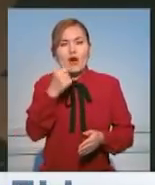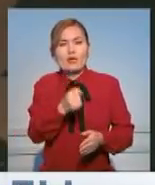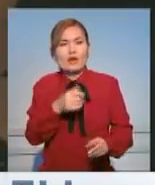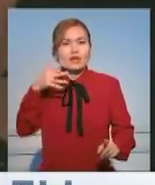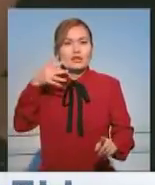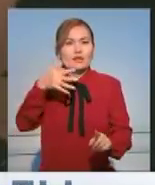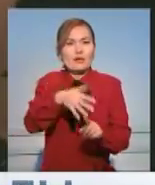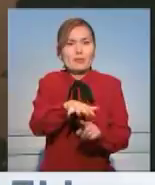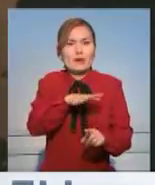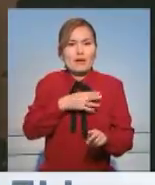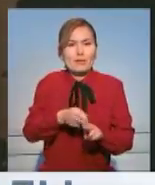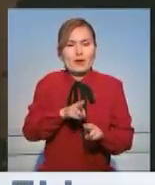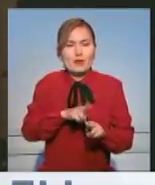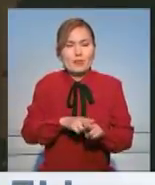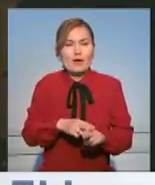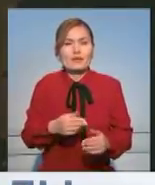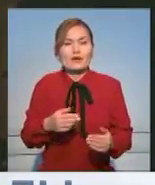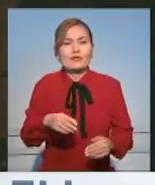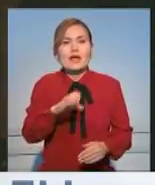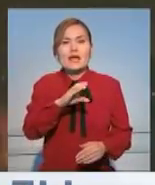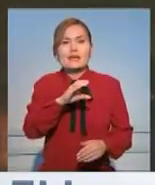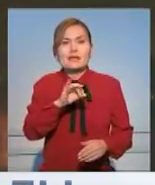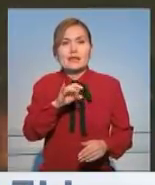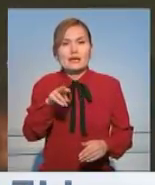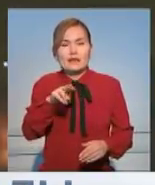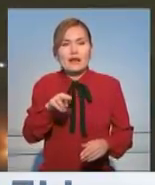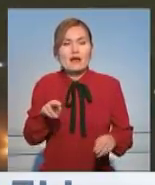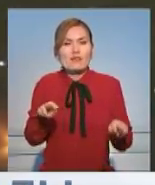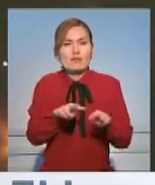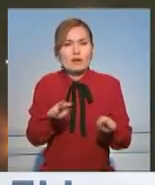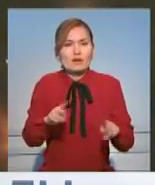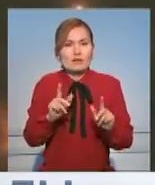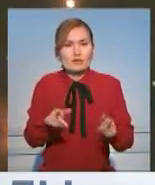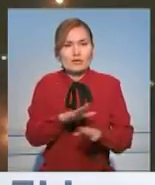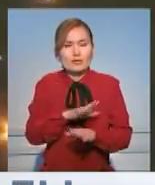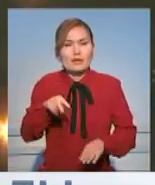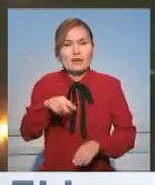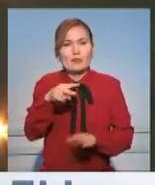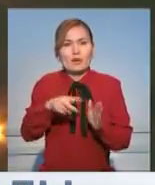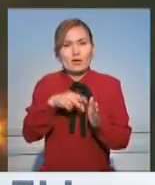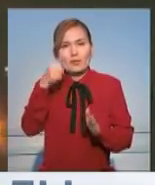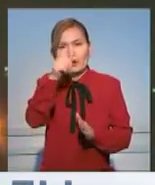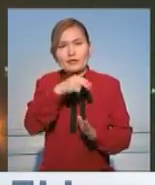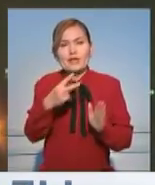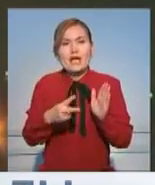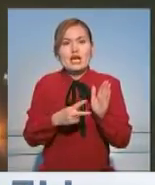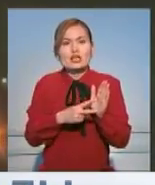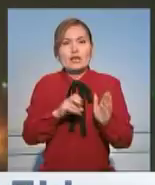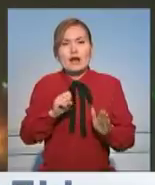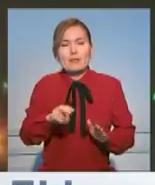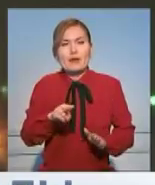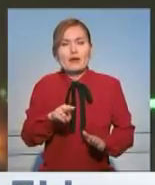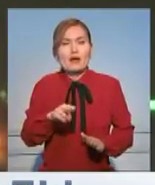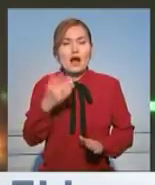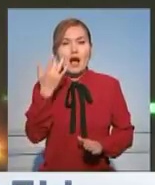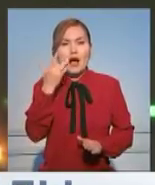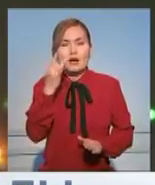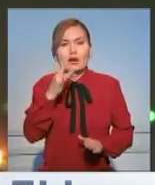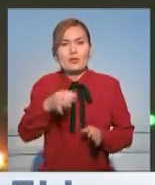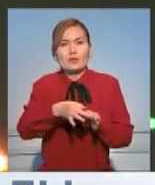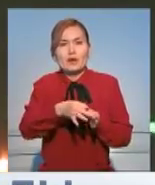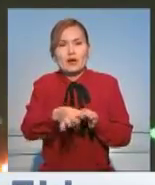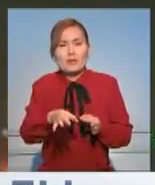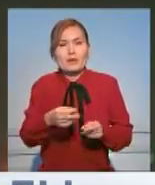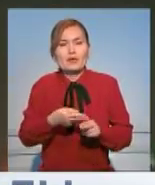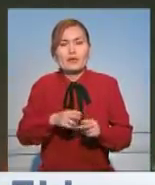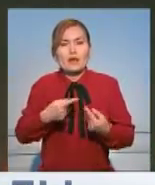еді. Ал ресми Дамаск кінәні мойындаудан бас тартты. Бірақ бұған қарамастан 2017 жылдың 7 сәуірінде АҚШ-тың Росс және